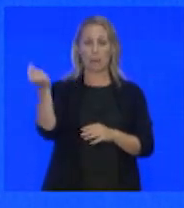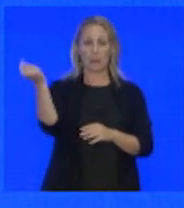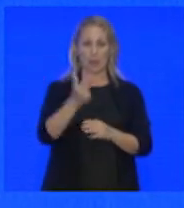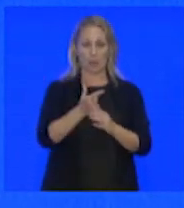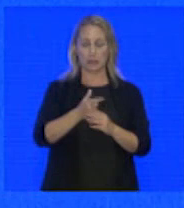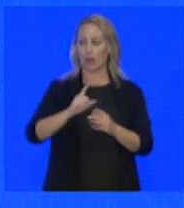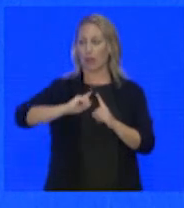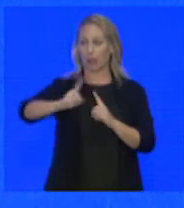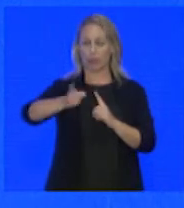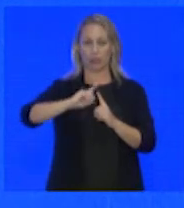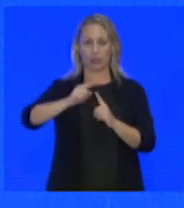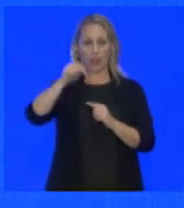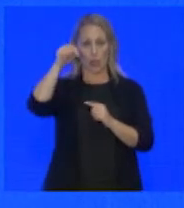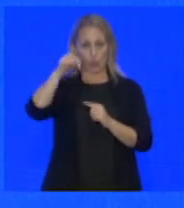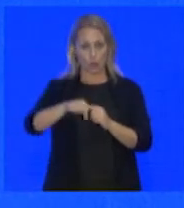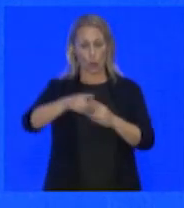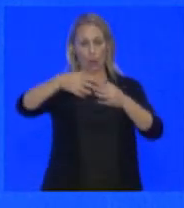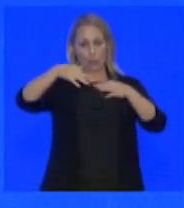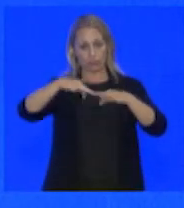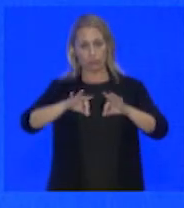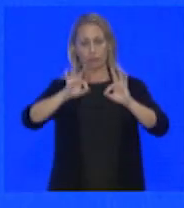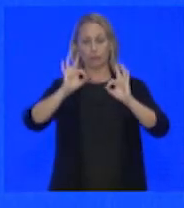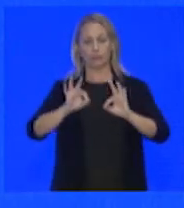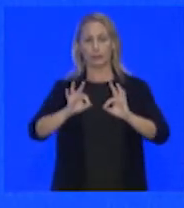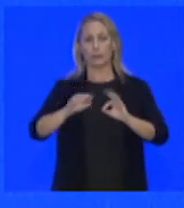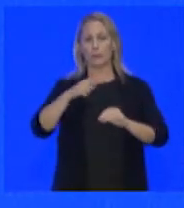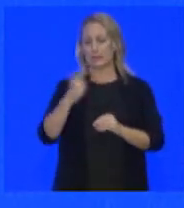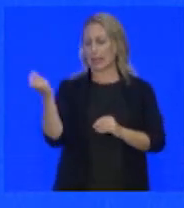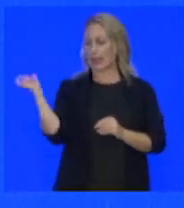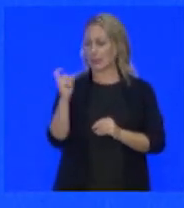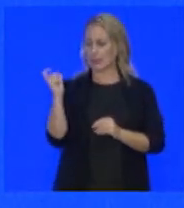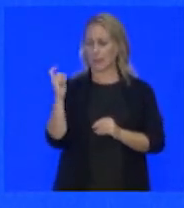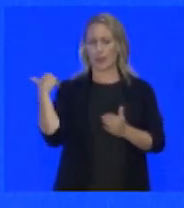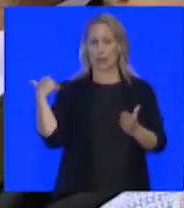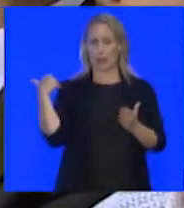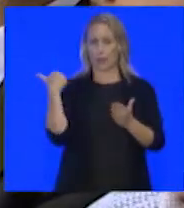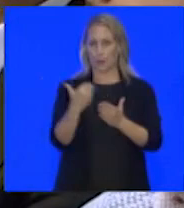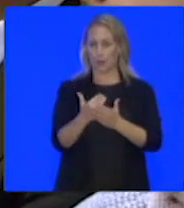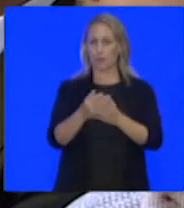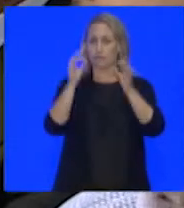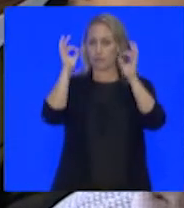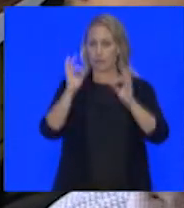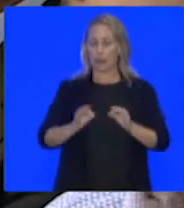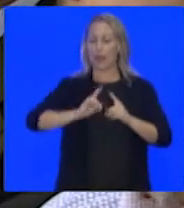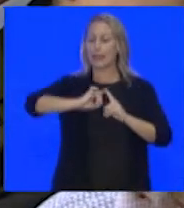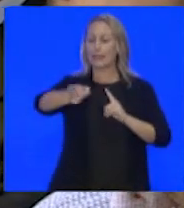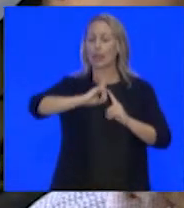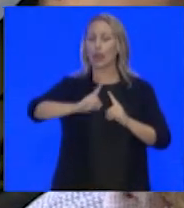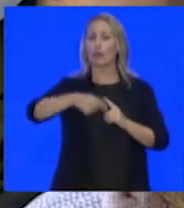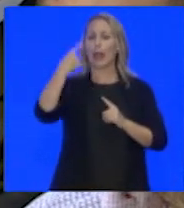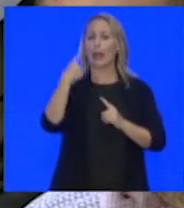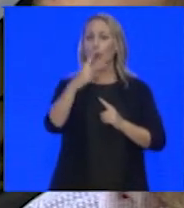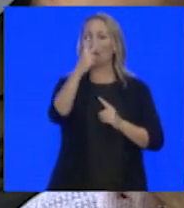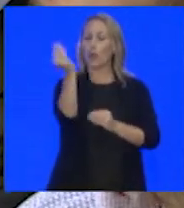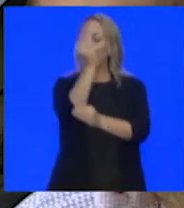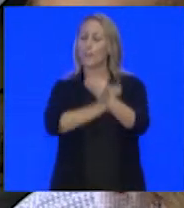Όλα αυτά αλλάζουν όμως. Μέσα σε 1,5 μήνα θέσαμε σε κυκλοφορία 102